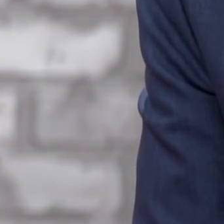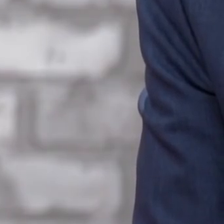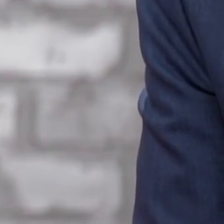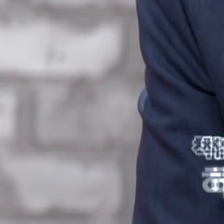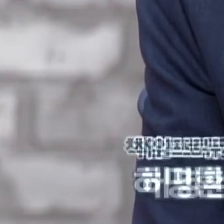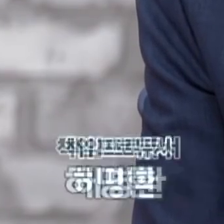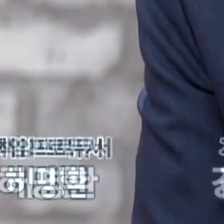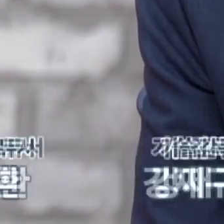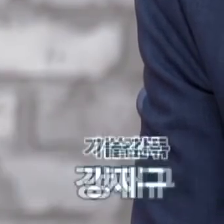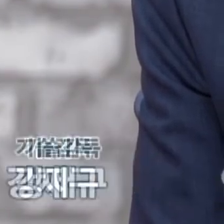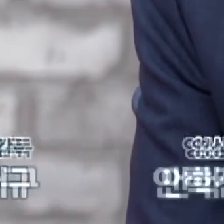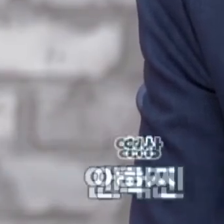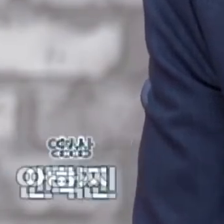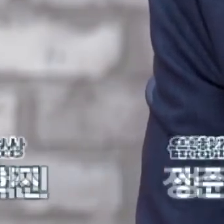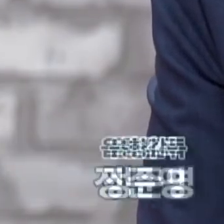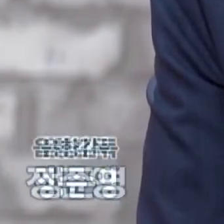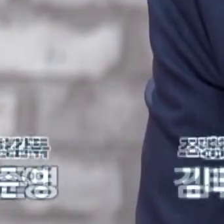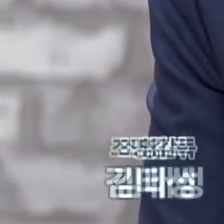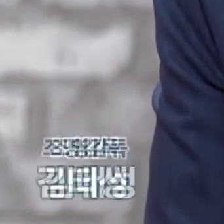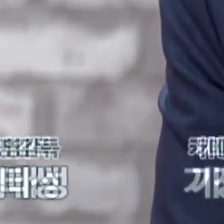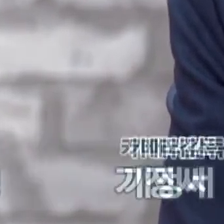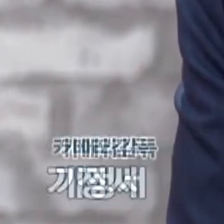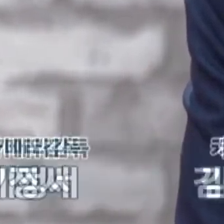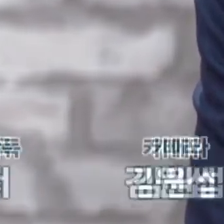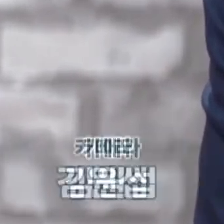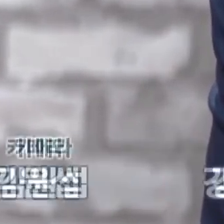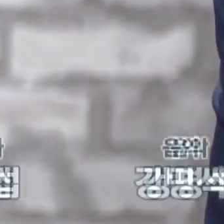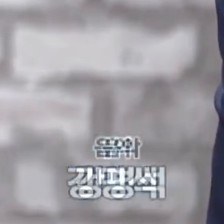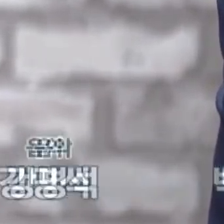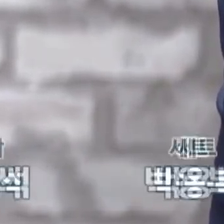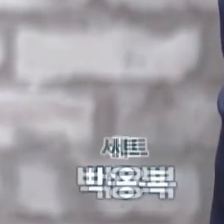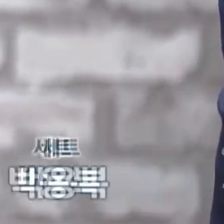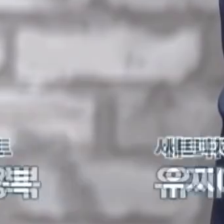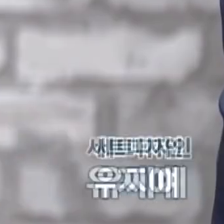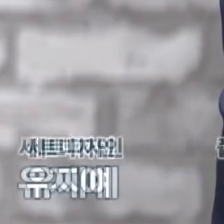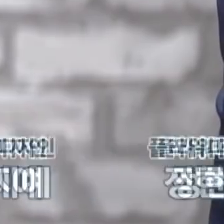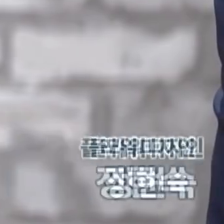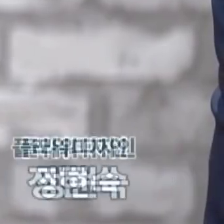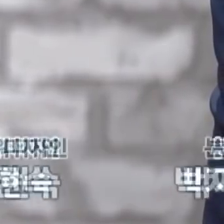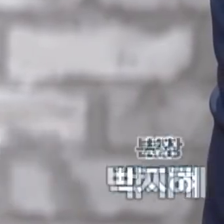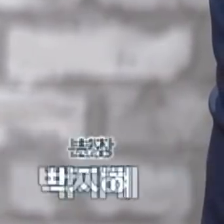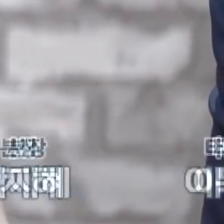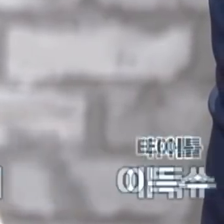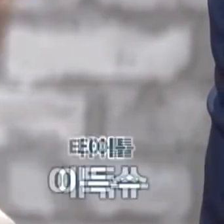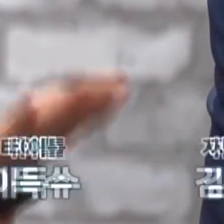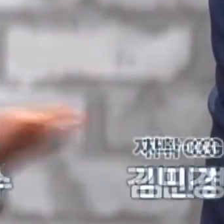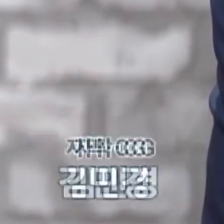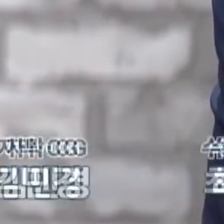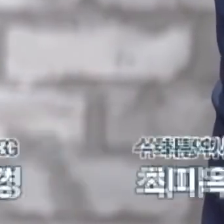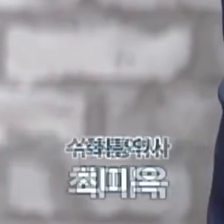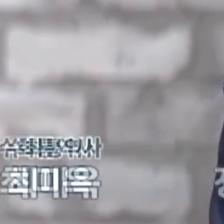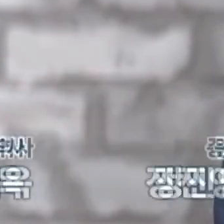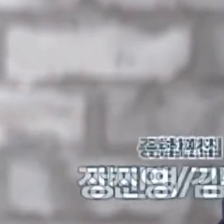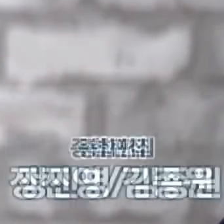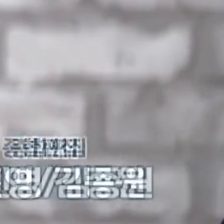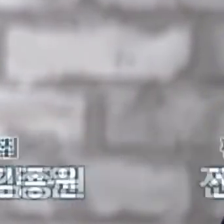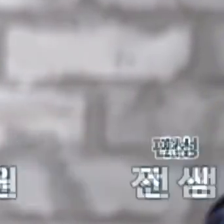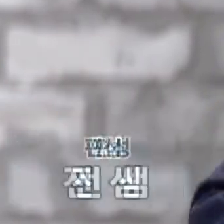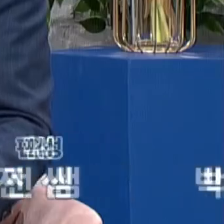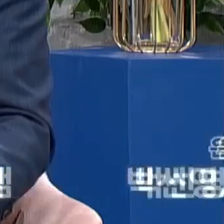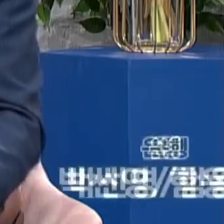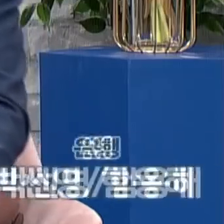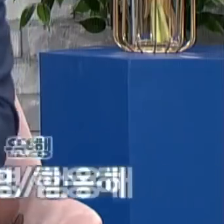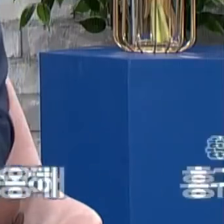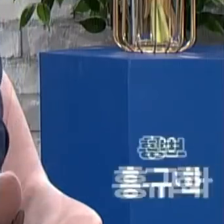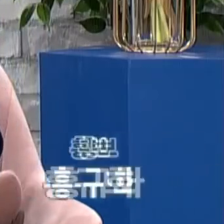보면은 전도의 도구로 사용될 수 있을 것 같아서 이 방송을 좀 많은 분들께서 공유해서 예, 전달을 해주셨으면 좋겠습니다.